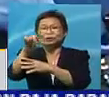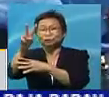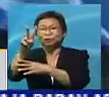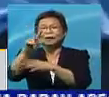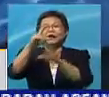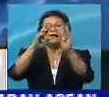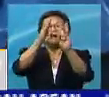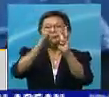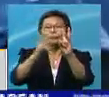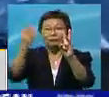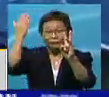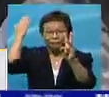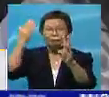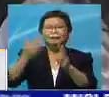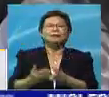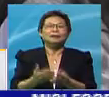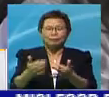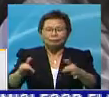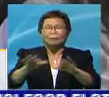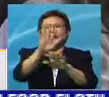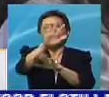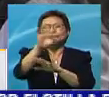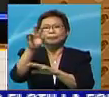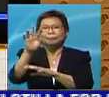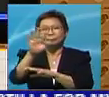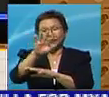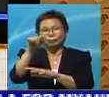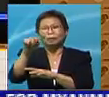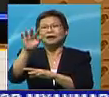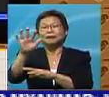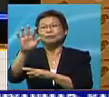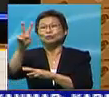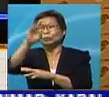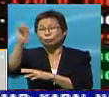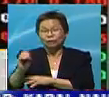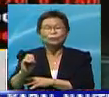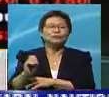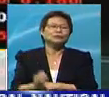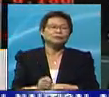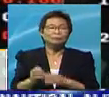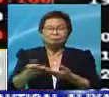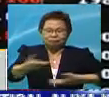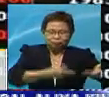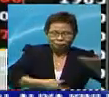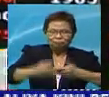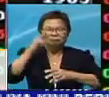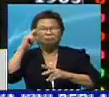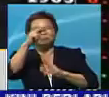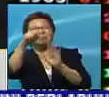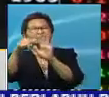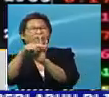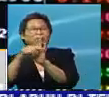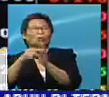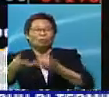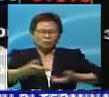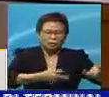menjadikannya dengan kepentingan langsung sebanyak 5.52%. transaksi jualan ini bagaimanapun Mencetuskan pandangan negatif walaupun